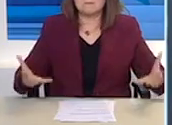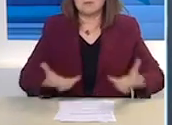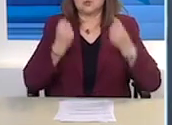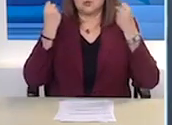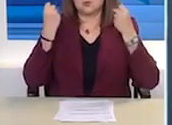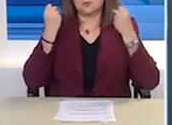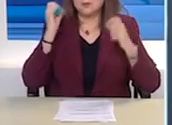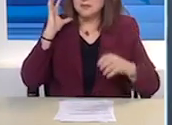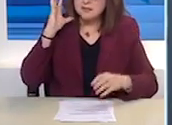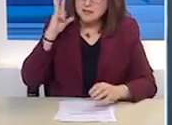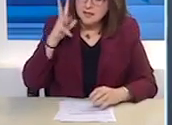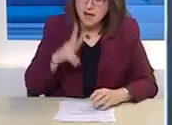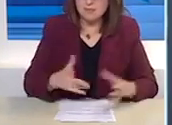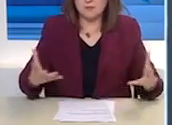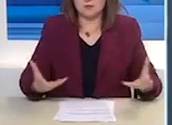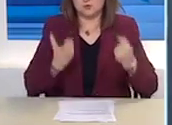μέρα.